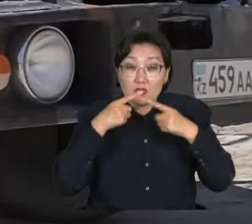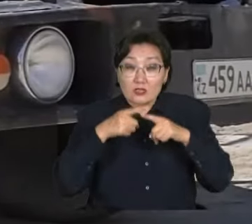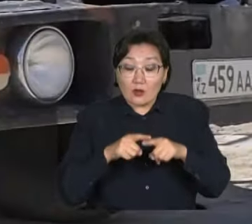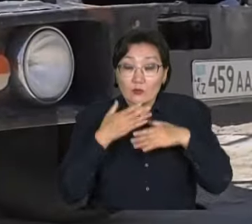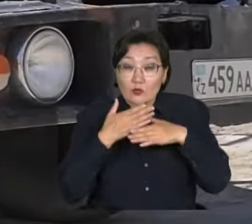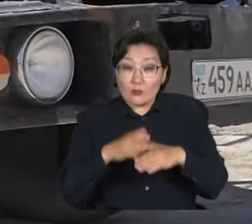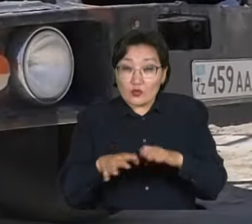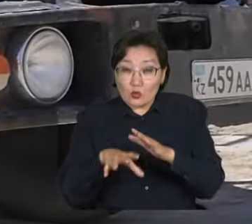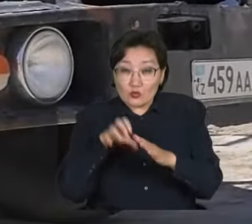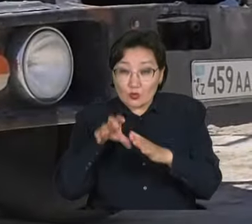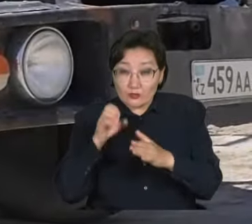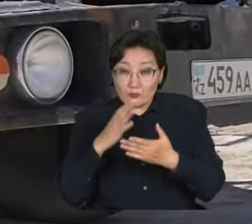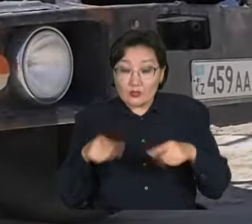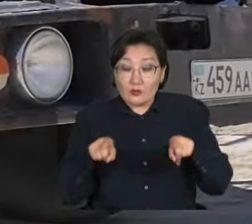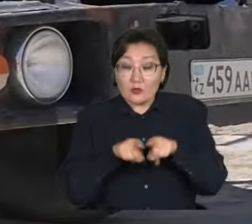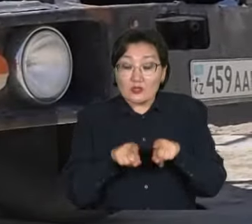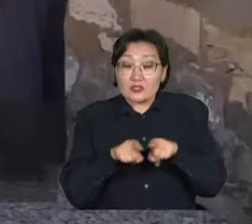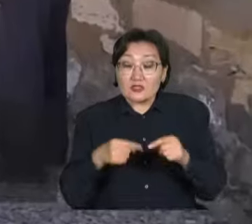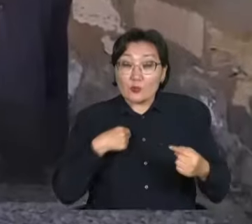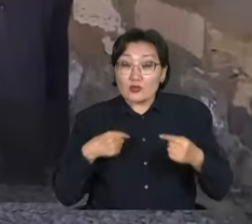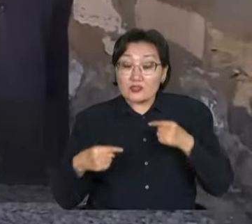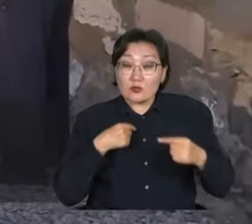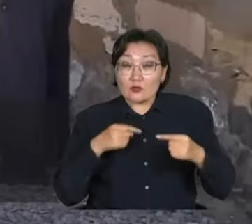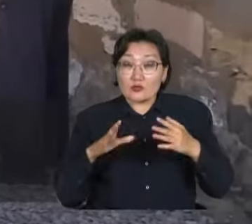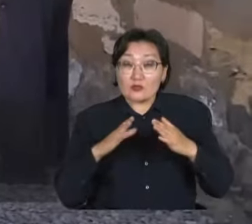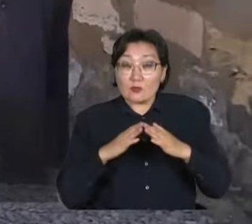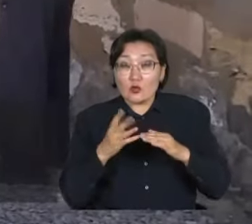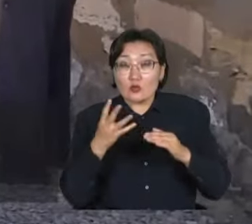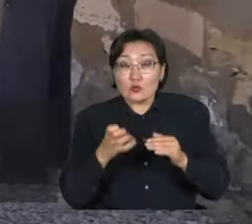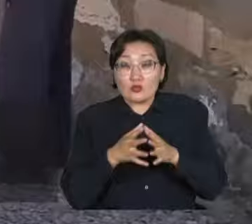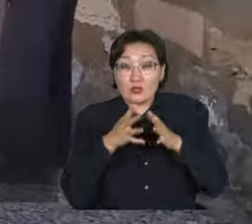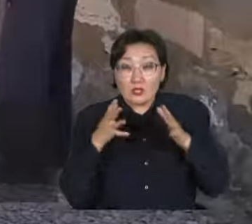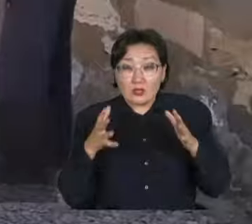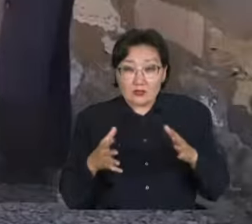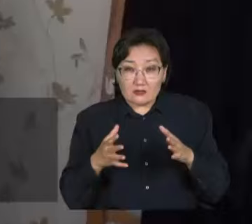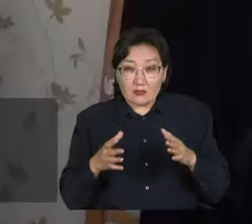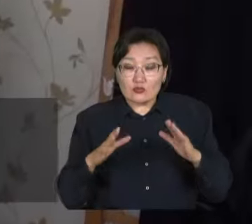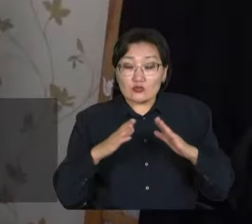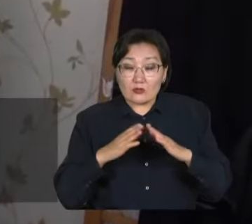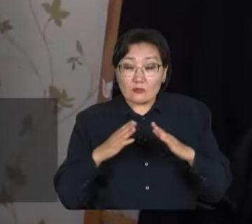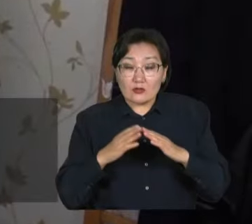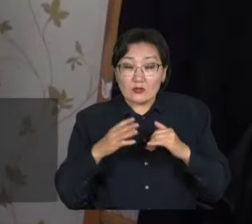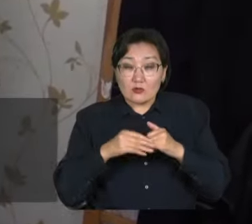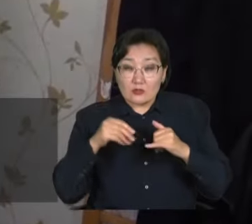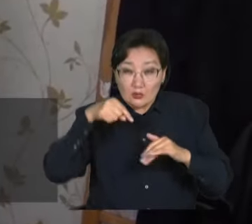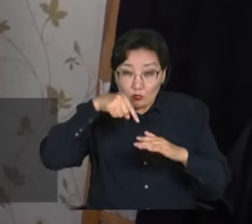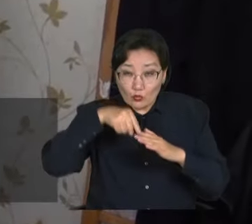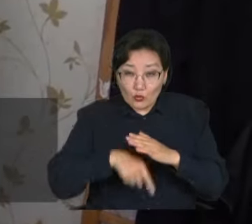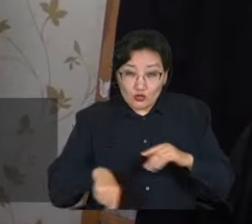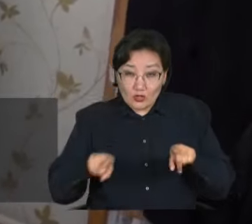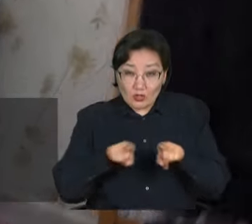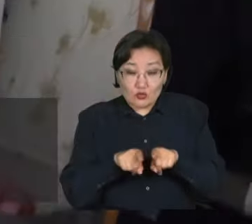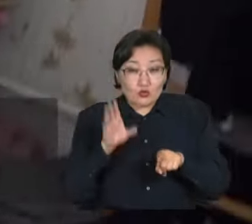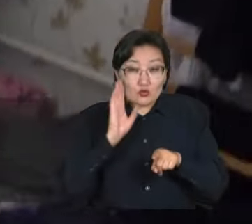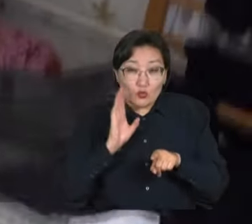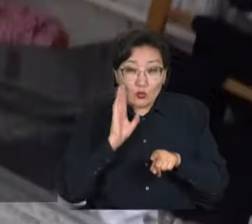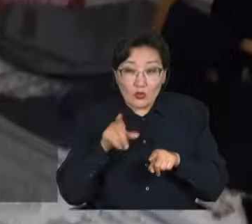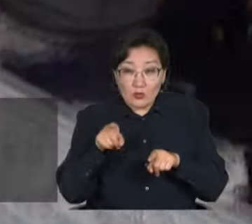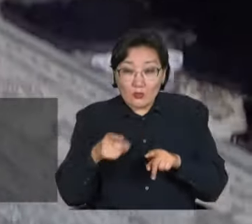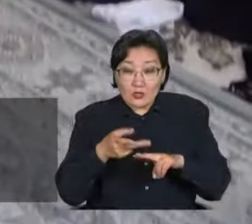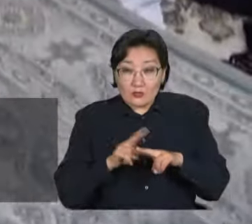сорғызып әлек. Қазір бұл зардапты тартқан үй саны 400-ден асып жығылыпты. Біздің астының бәрі осындай су, міне біздер